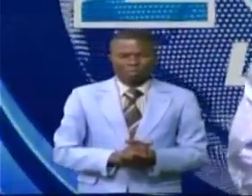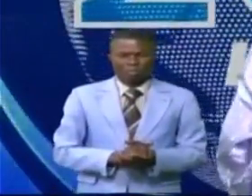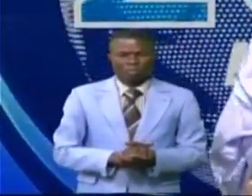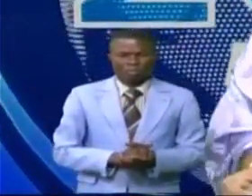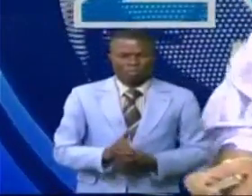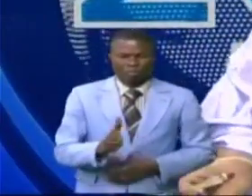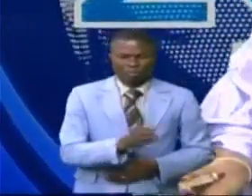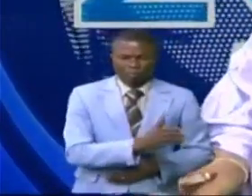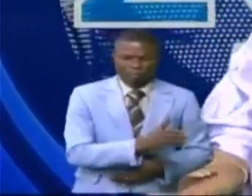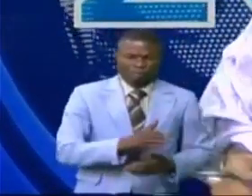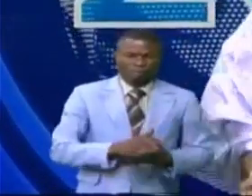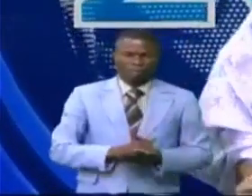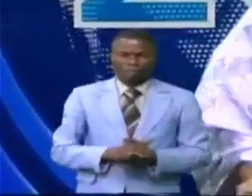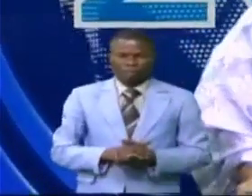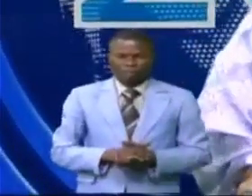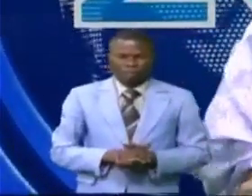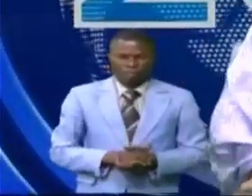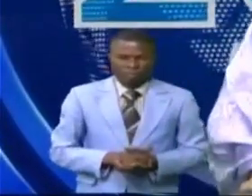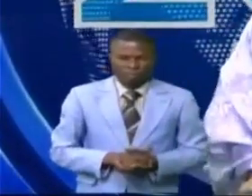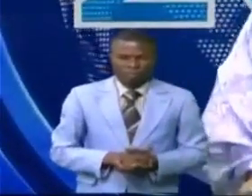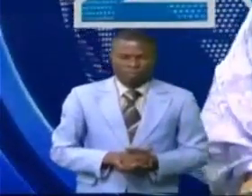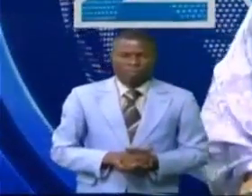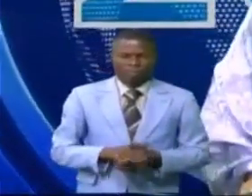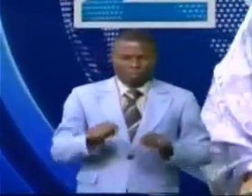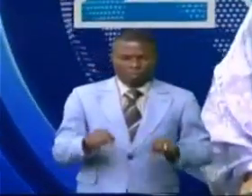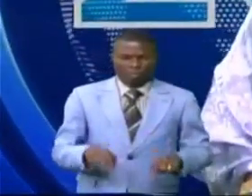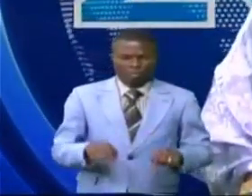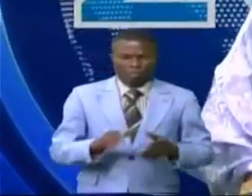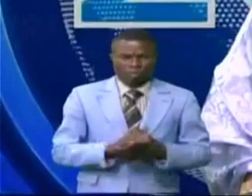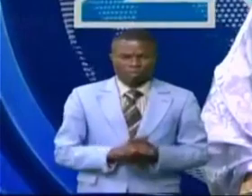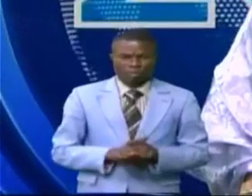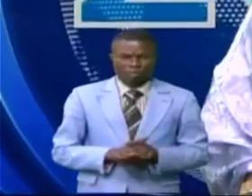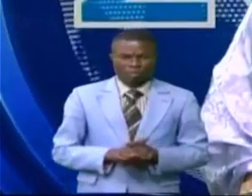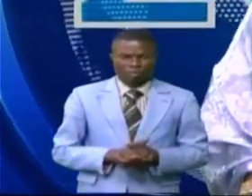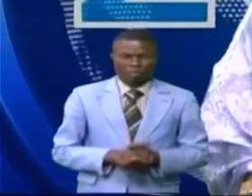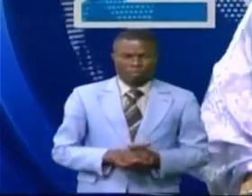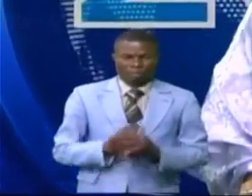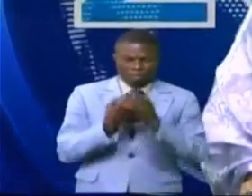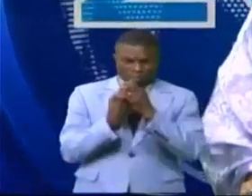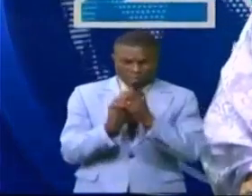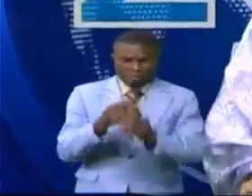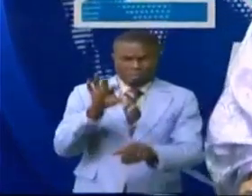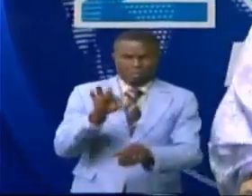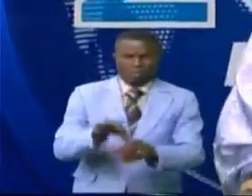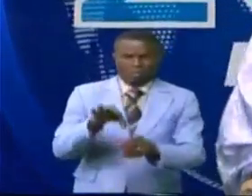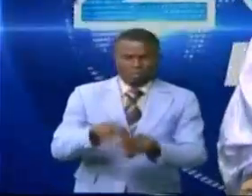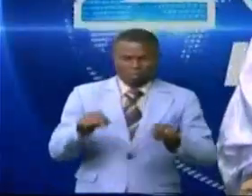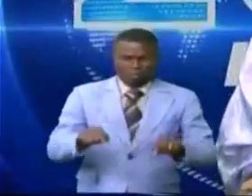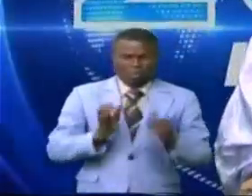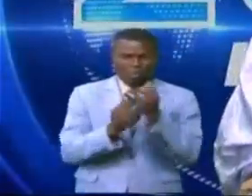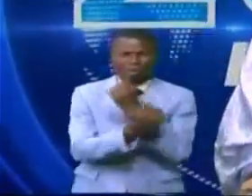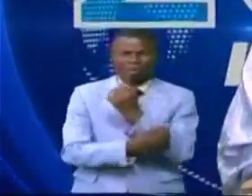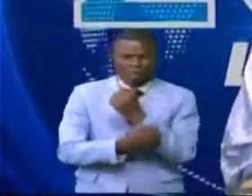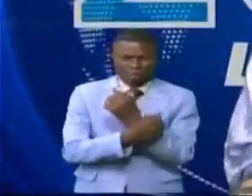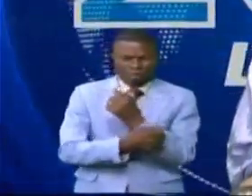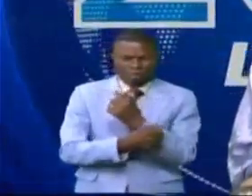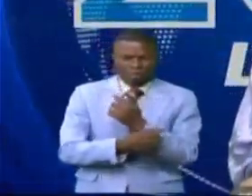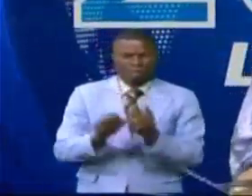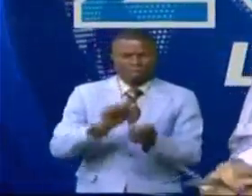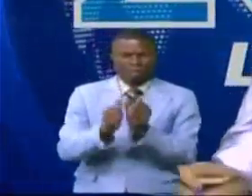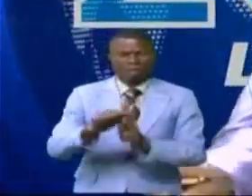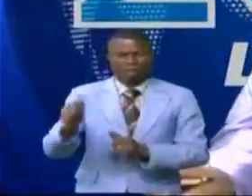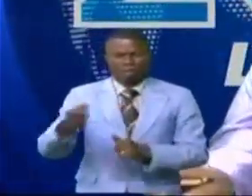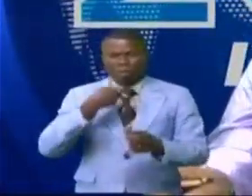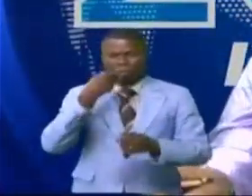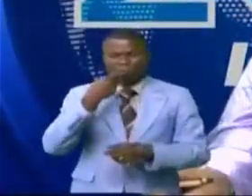Kofo-Bonimé. Tout à fait autre chose à présent, le processus électoral en cours en République démocratique du Congo et bien d'autres sujets ont